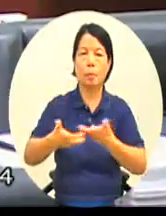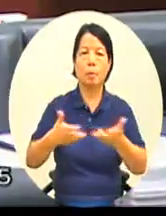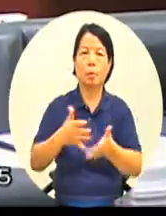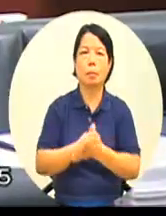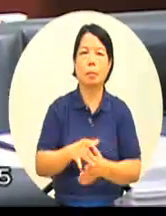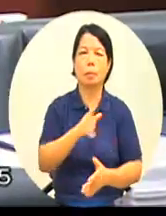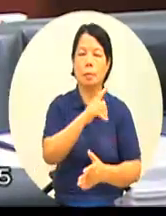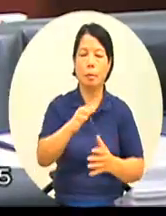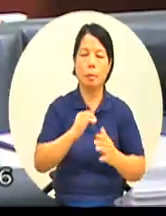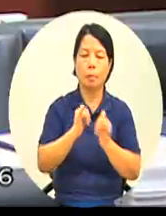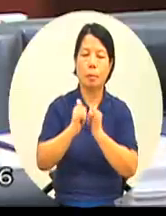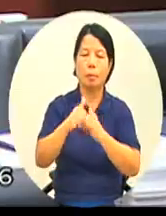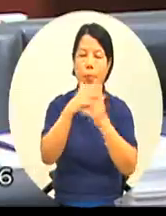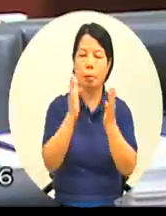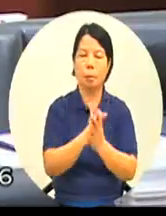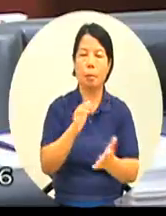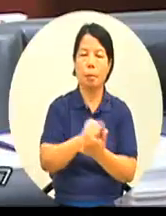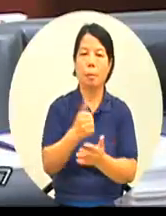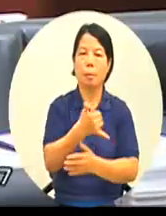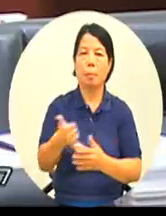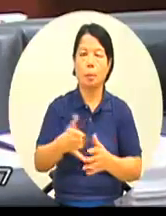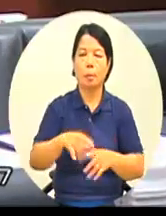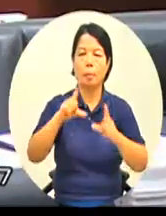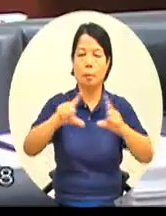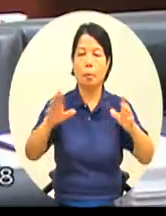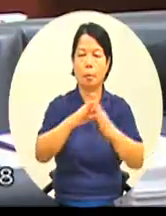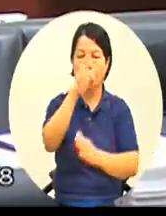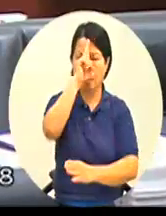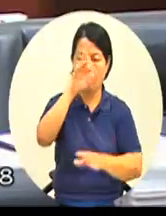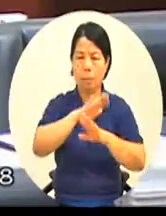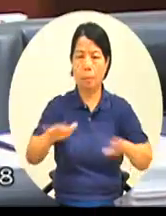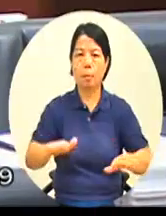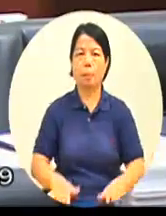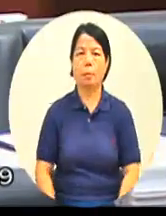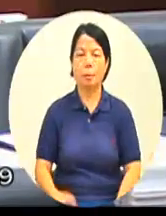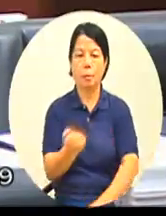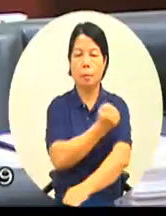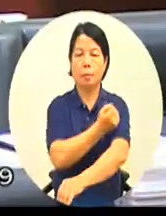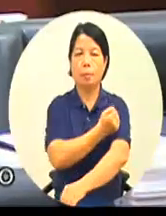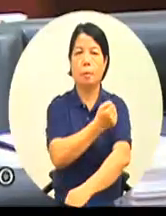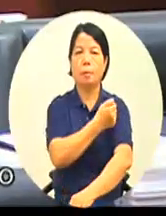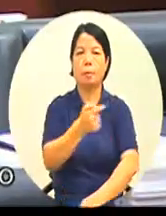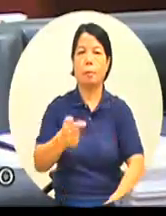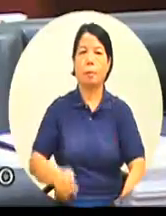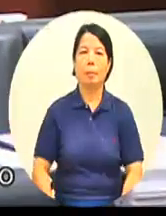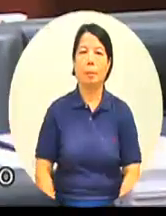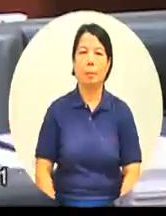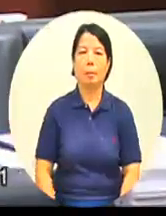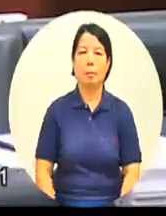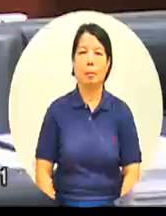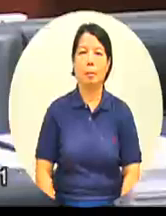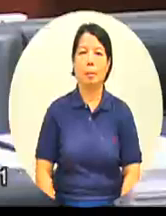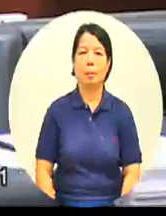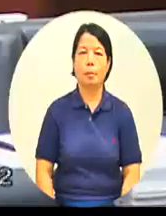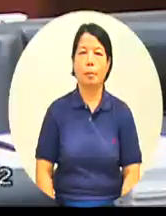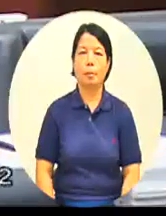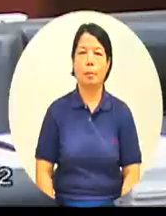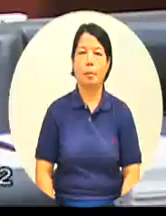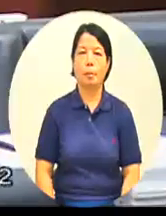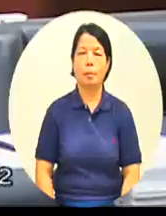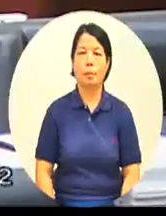生小姐、各位议会同仁。大家午安，辛苦了哈，我应该是最后一个了哈。